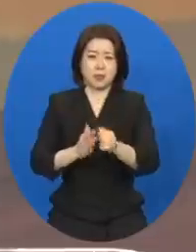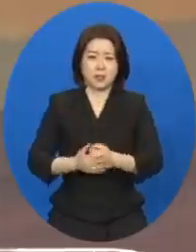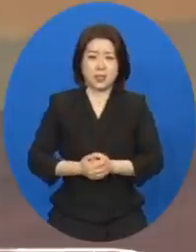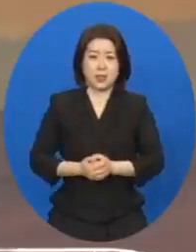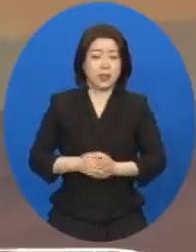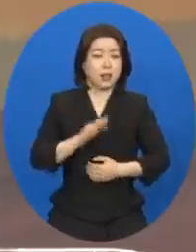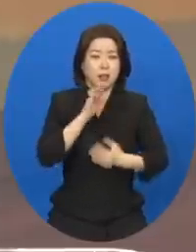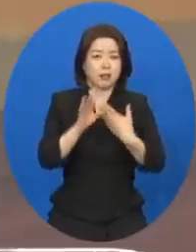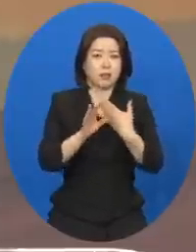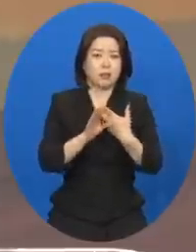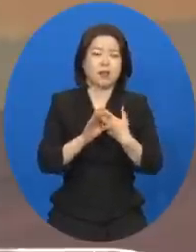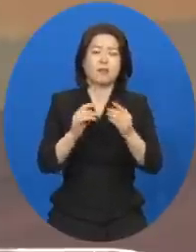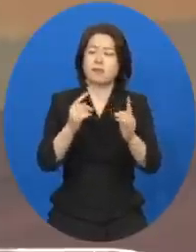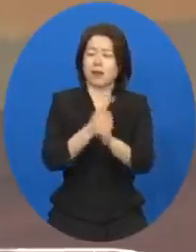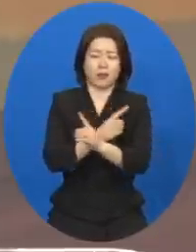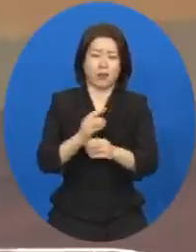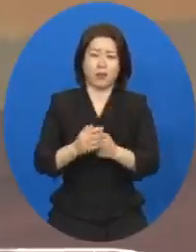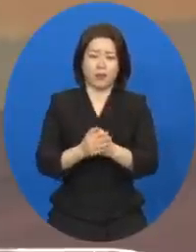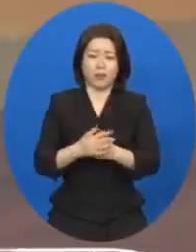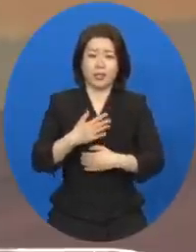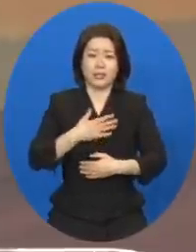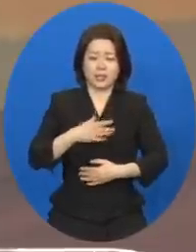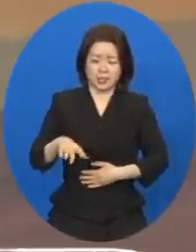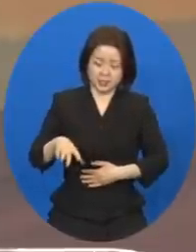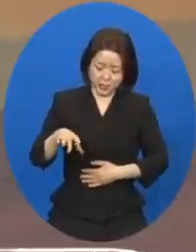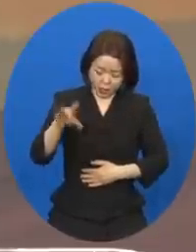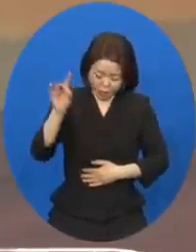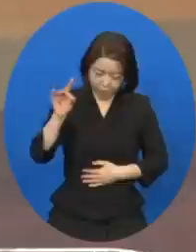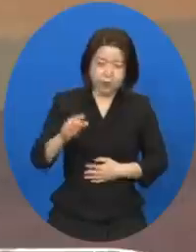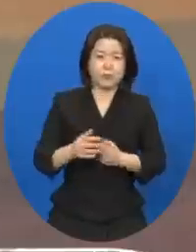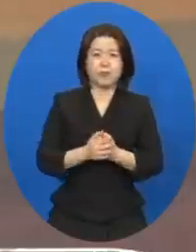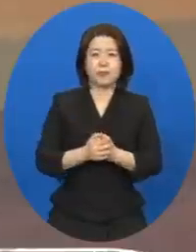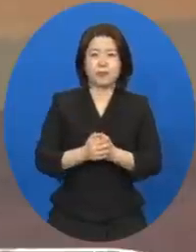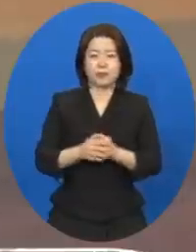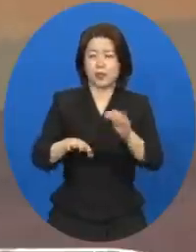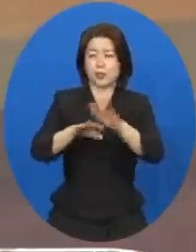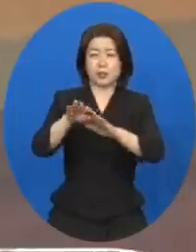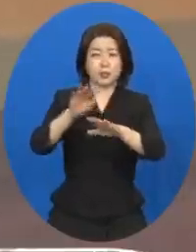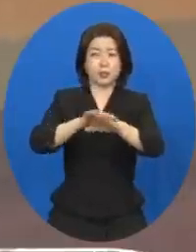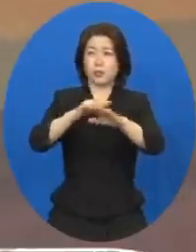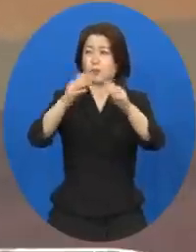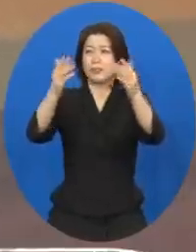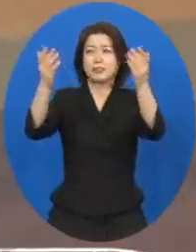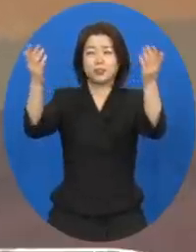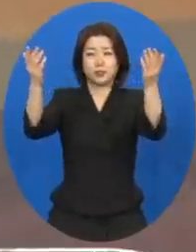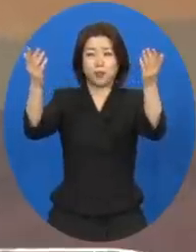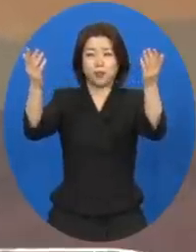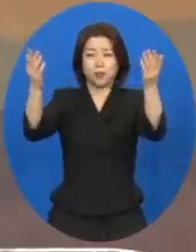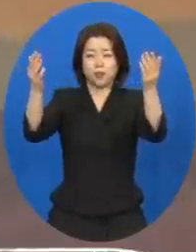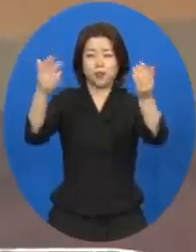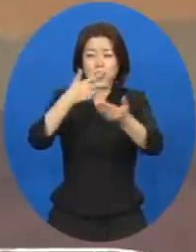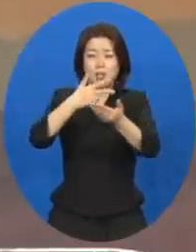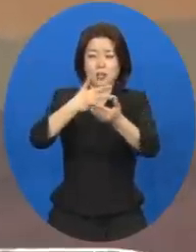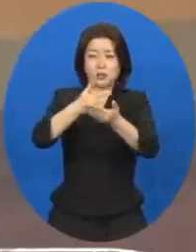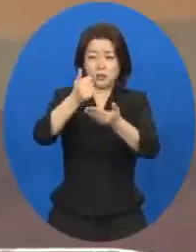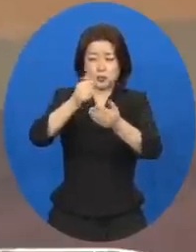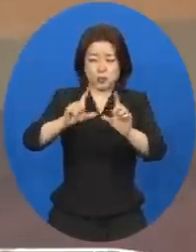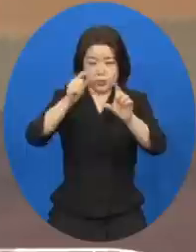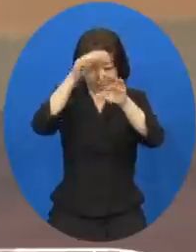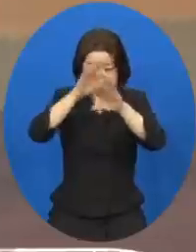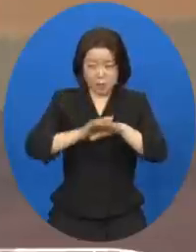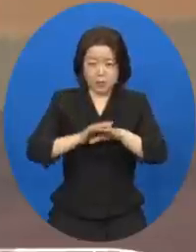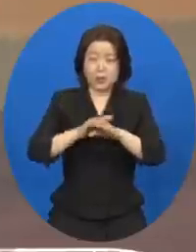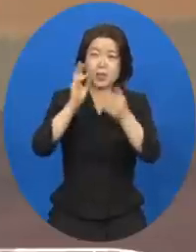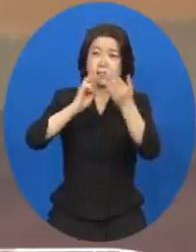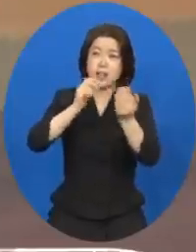그러면 바뀌어요. 제가 처음 손을 들고 주일 예배 때 찬양하게 됐을 때,